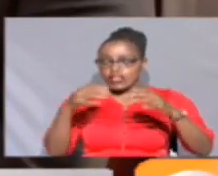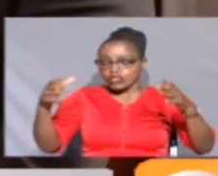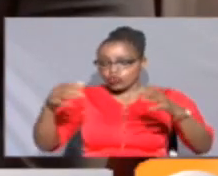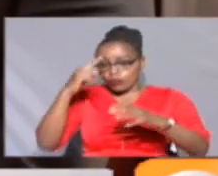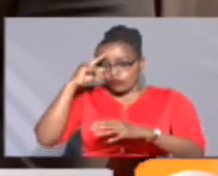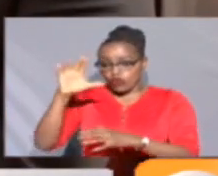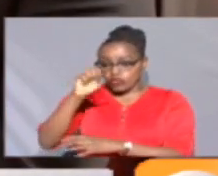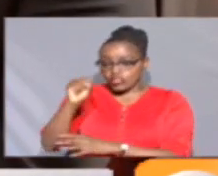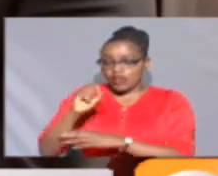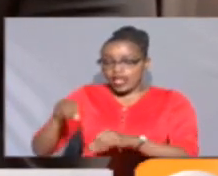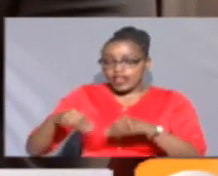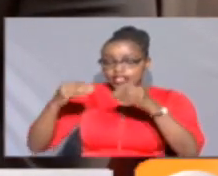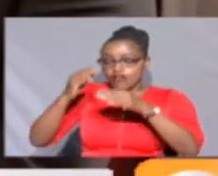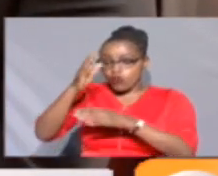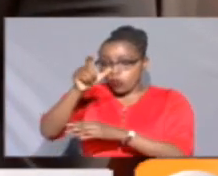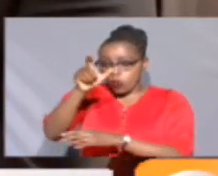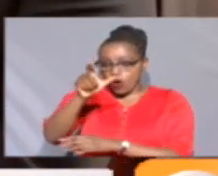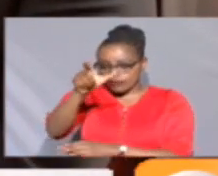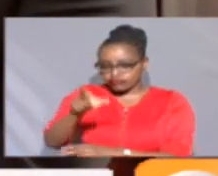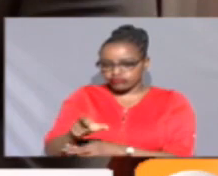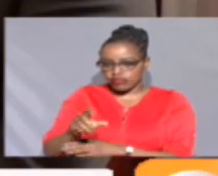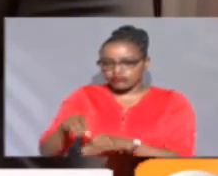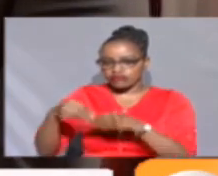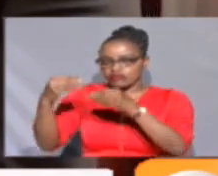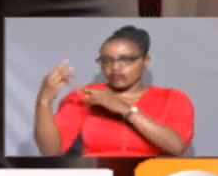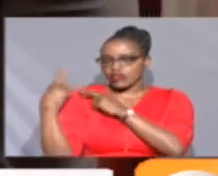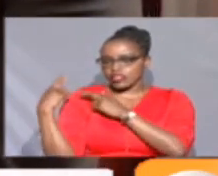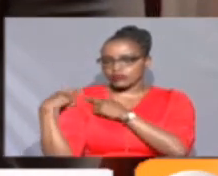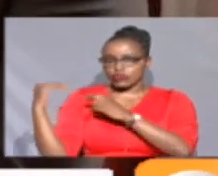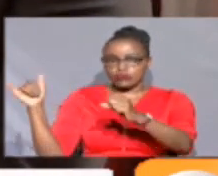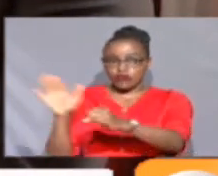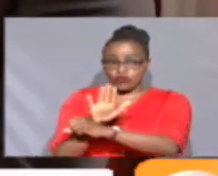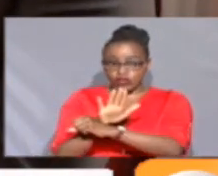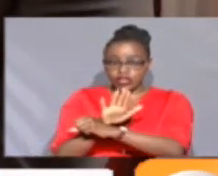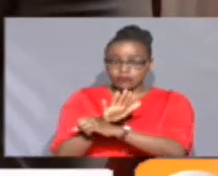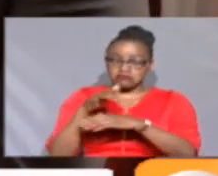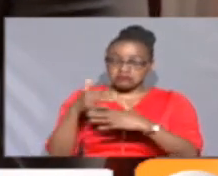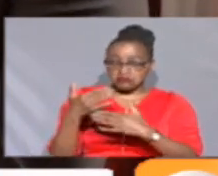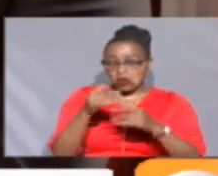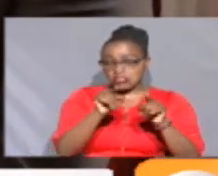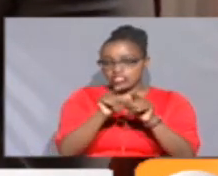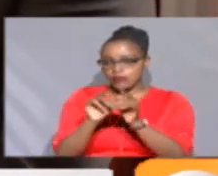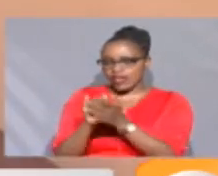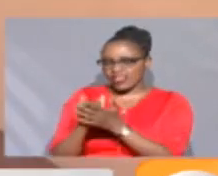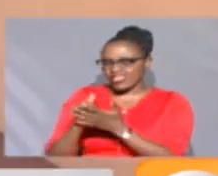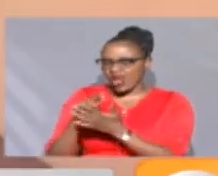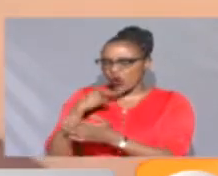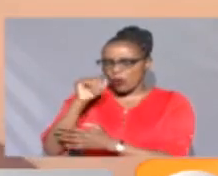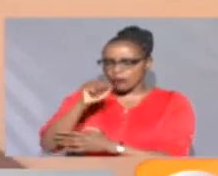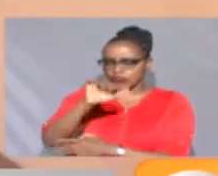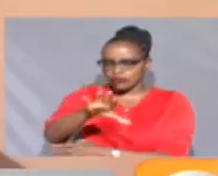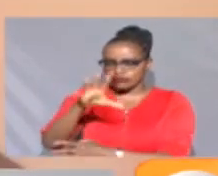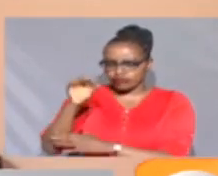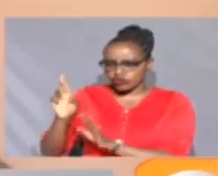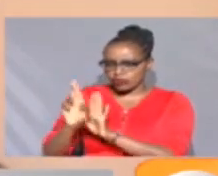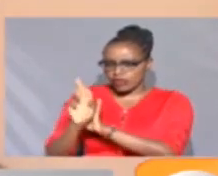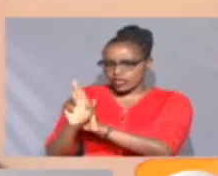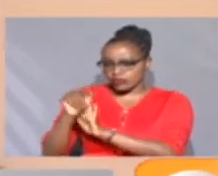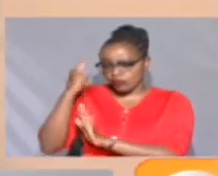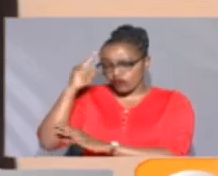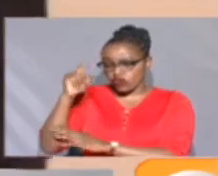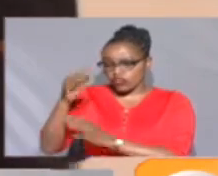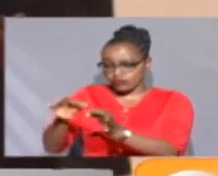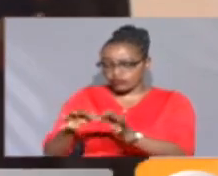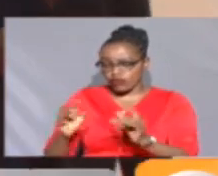na kumpokeza mmoja wa waziri bendera ya Rotich kikamilifu. Baadhi ya mawaziri wanaopigiwa upatu kuteuliwa kusimamia hazina ya kitaifa japo